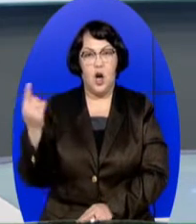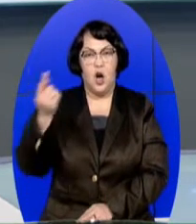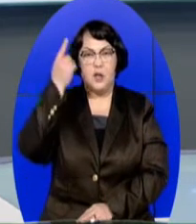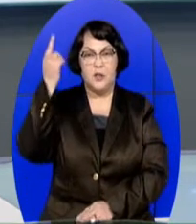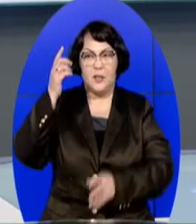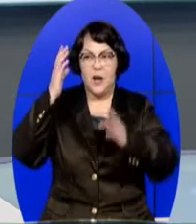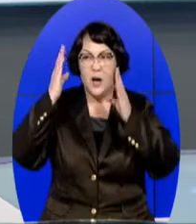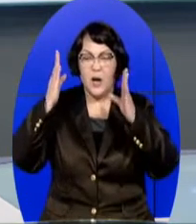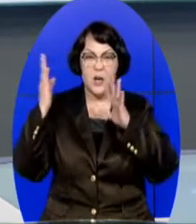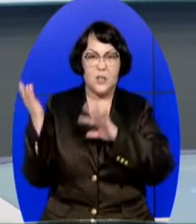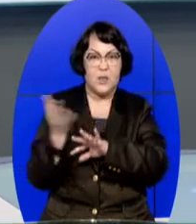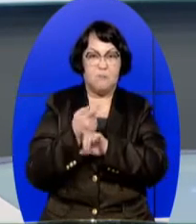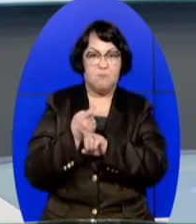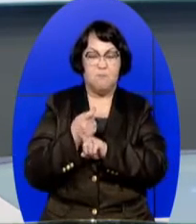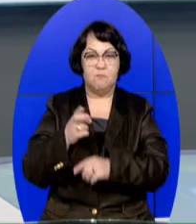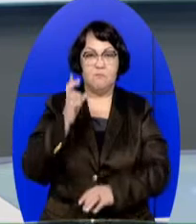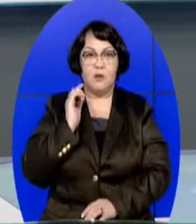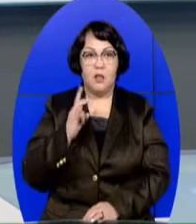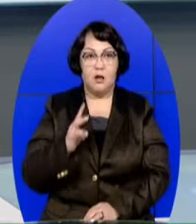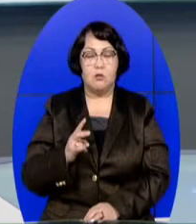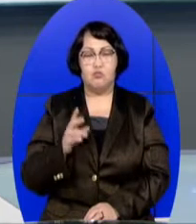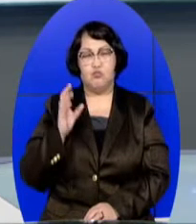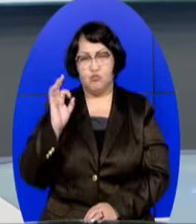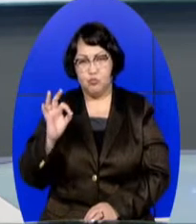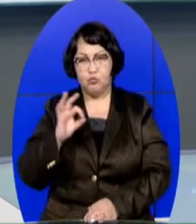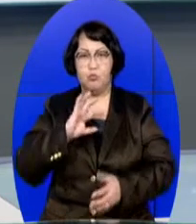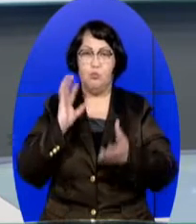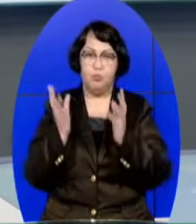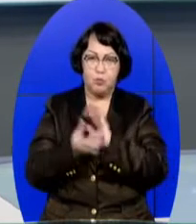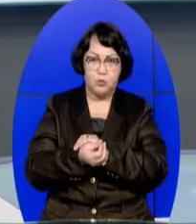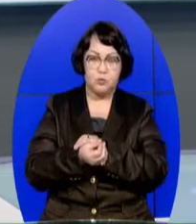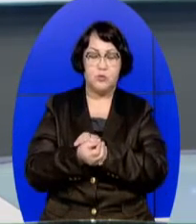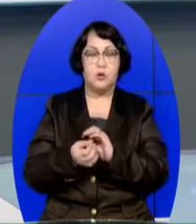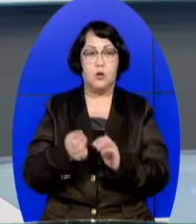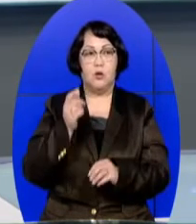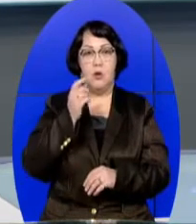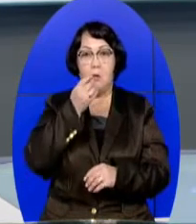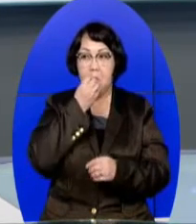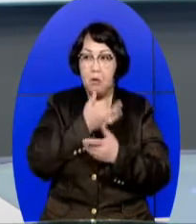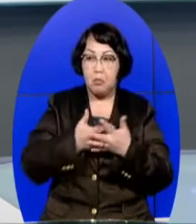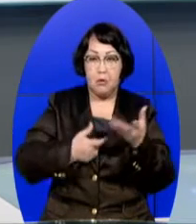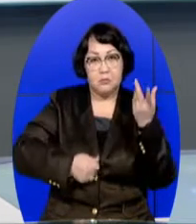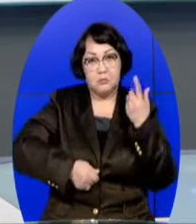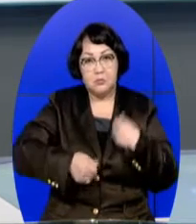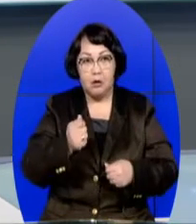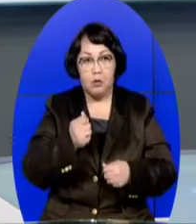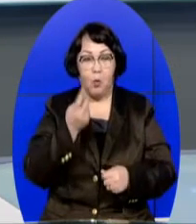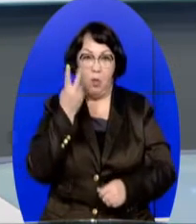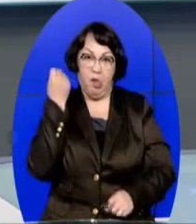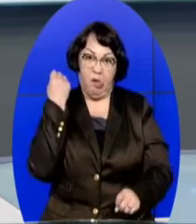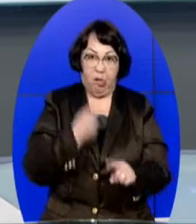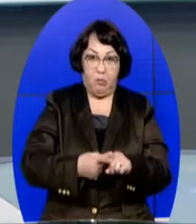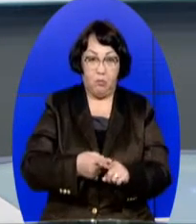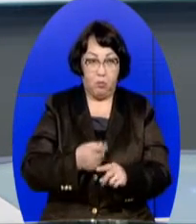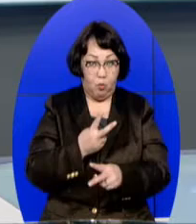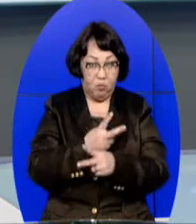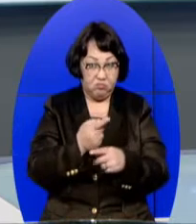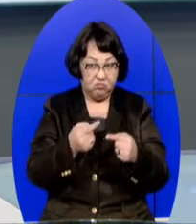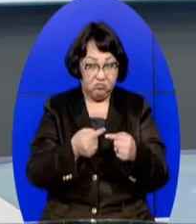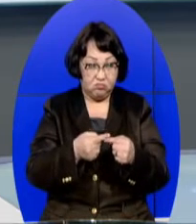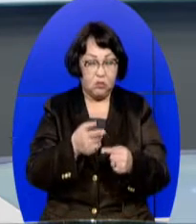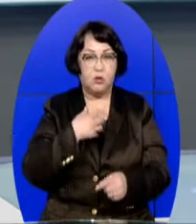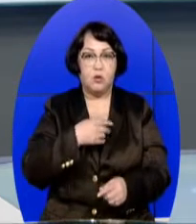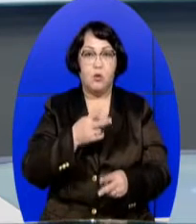Өндөржүүлсэн бэлэн байдлын үед хүн амын хүнсний хомсдлыг зохиомлоор хөөрөгдөх үн нэмсэн тохиолдолд хатуу хариуцлага тооцсноо гэдгийг аль болох их сурвалжууд анхааруулж